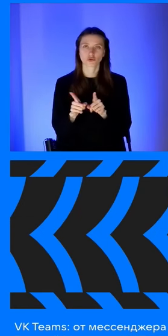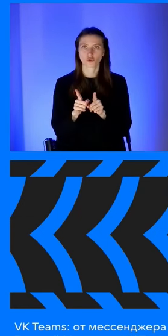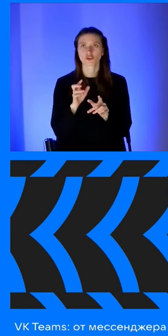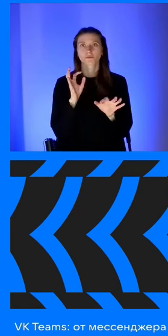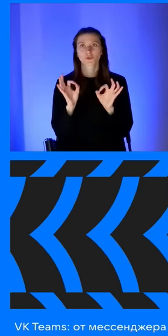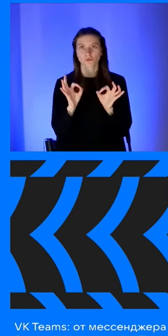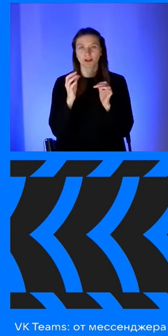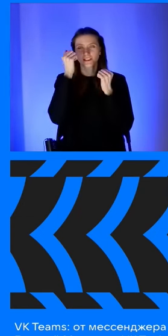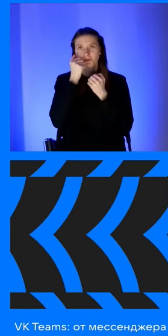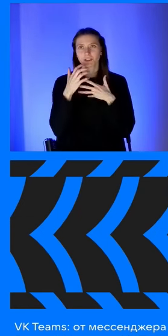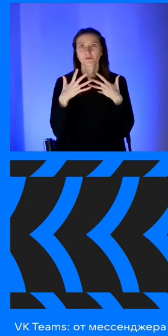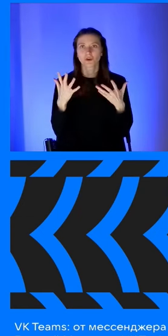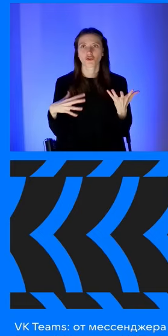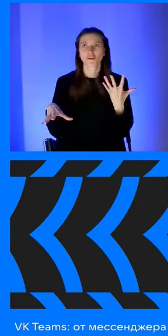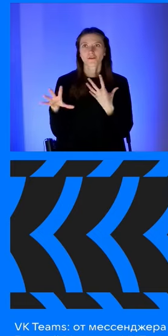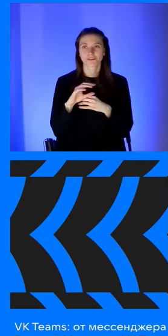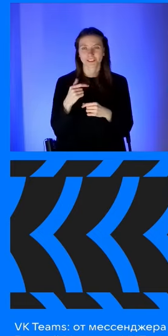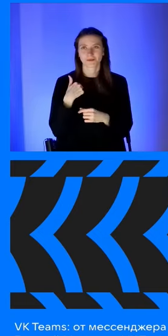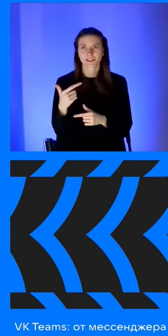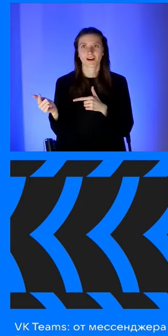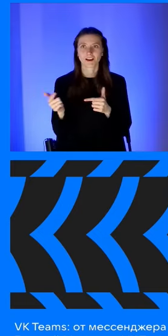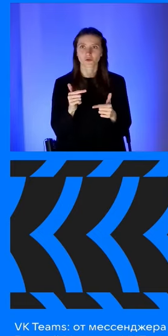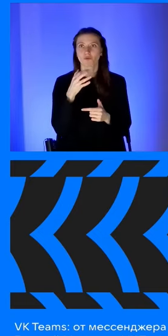Всем спасибо. Я готов ответить на ваши вопросы.